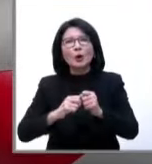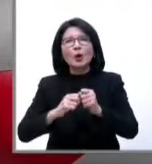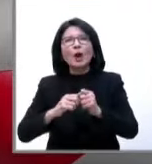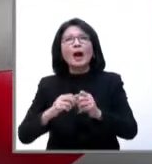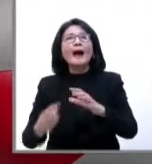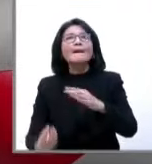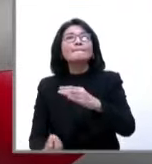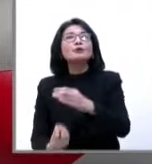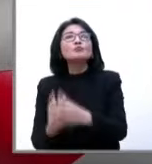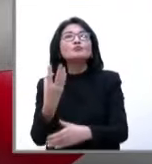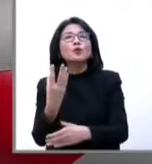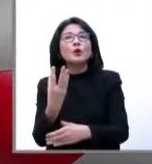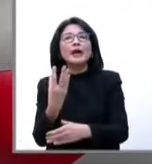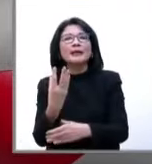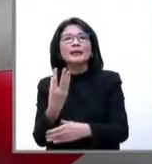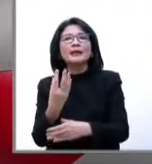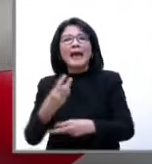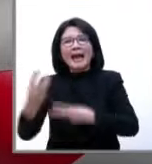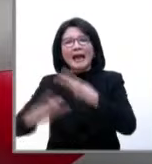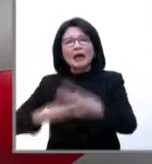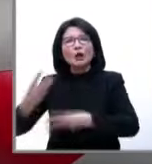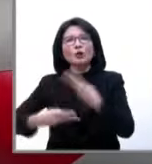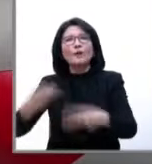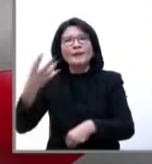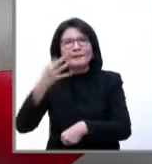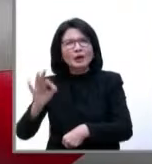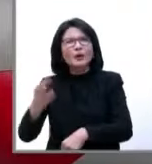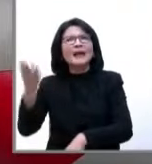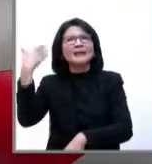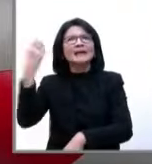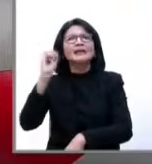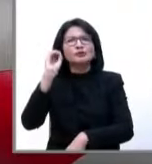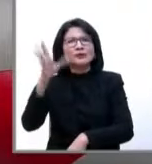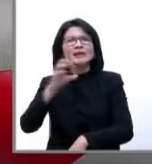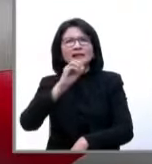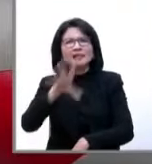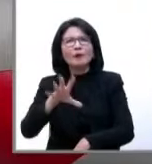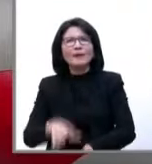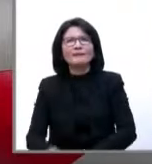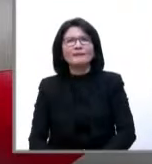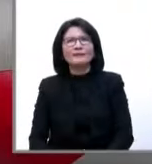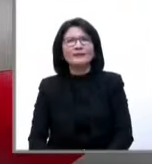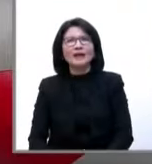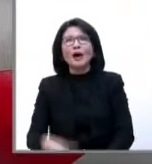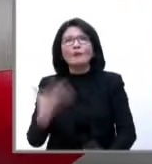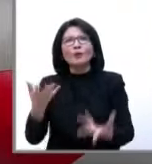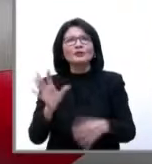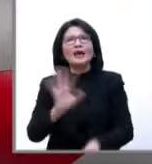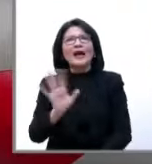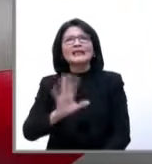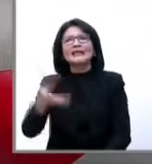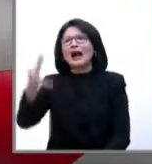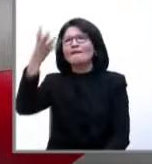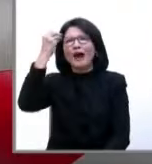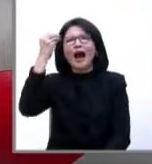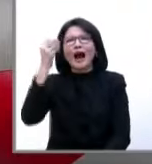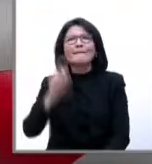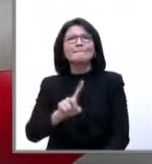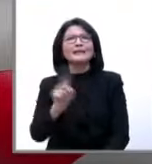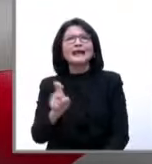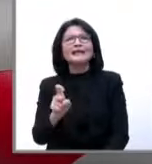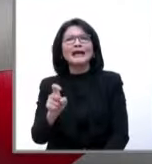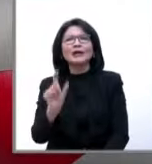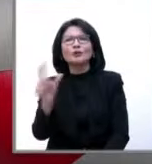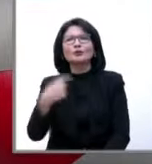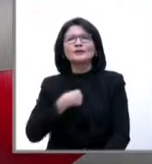titik pertumbuhan ekonomi baru itu tadi kan sudah saya jawab Gus mungkin Gus Muhaimin juga tidak paham dengan pertanyaan yang diberikan ke saya